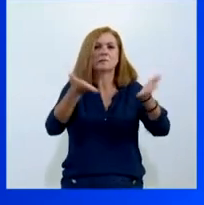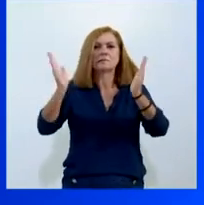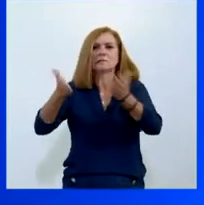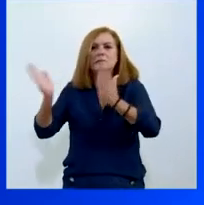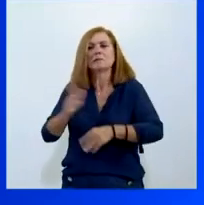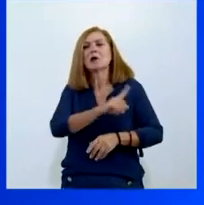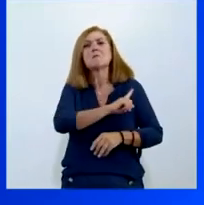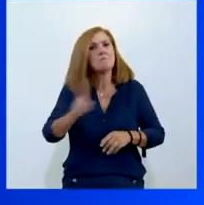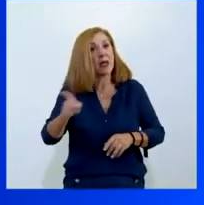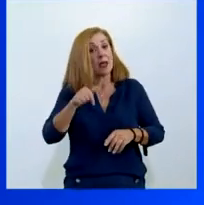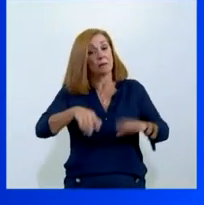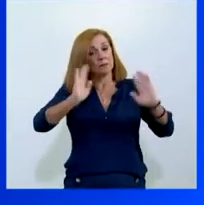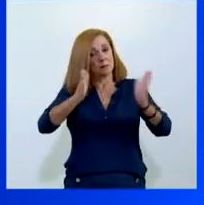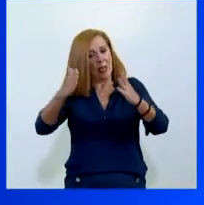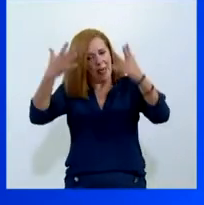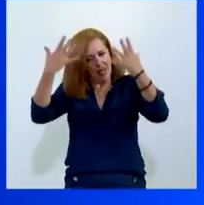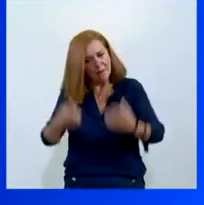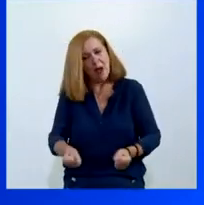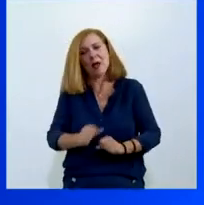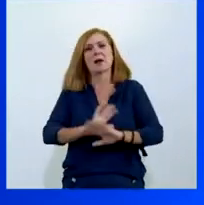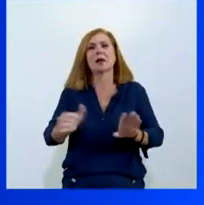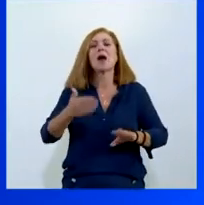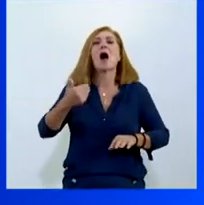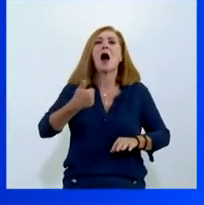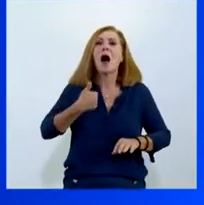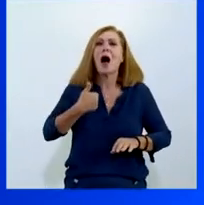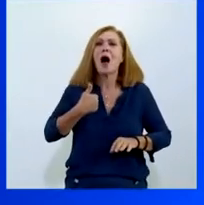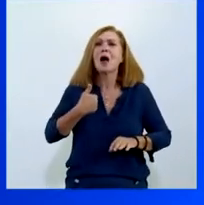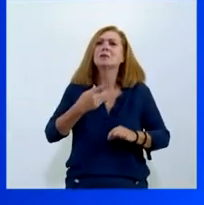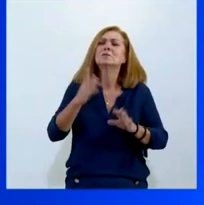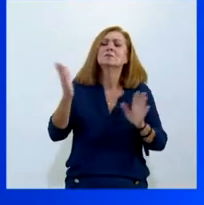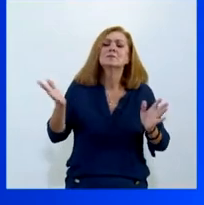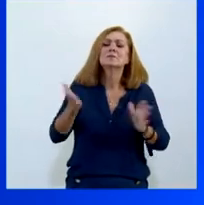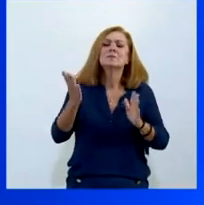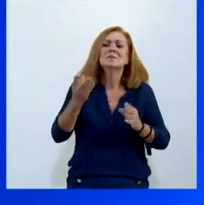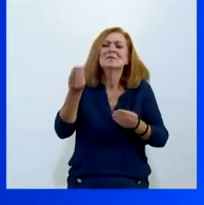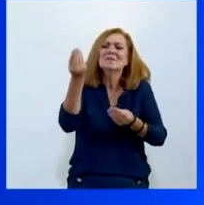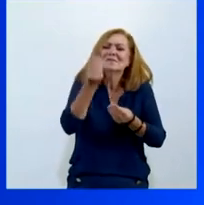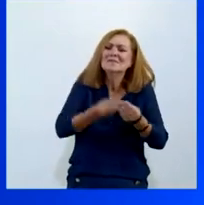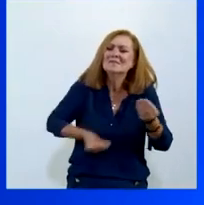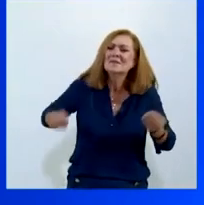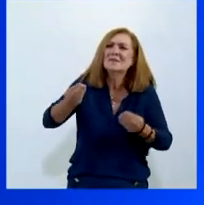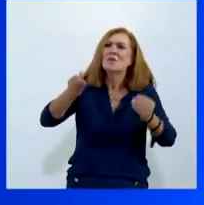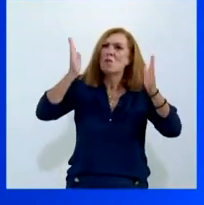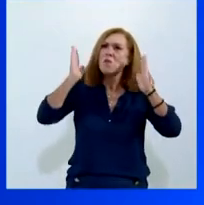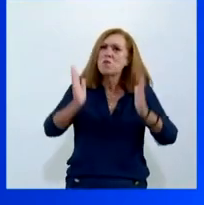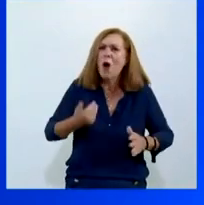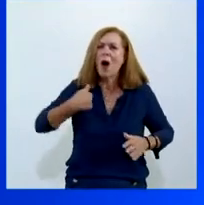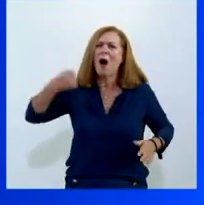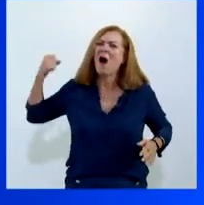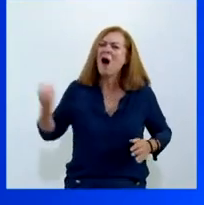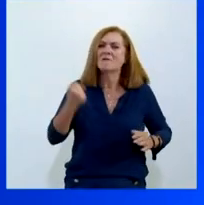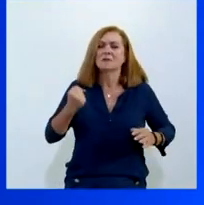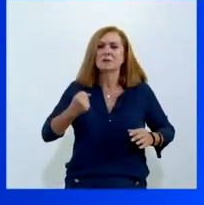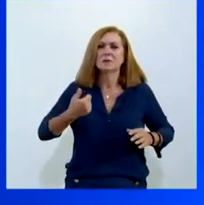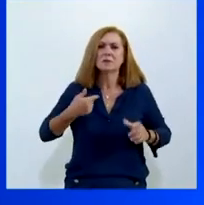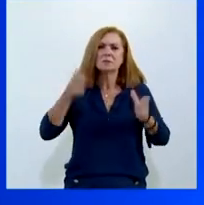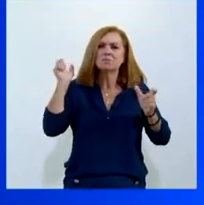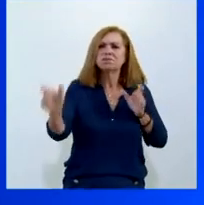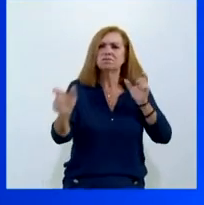οποία υπάρχει και την οποία θα πολεμήσουμε με την μέγιστη δυνατή αυστηρότητα. Είτε